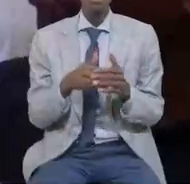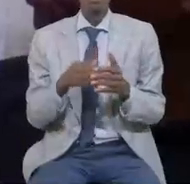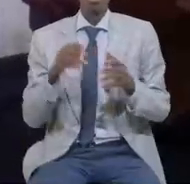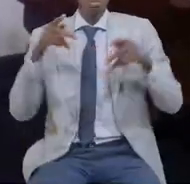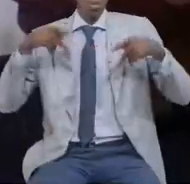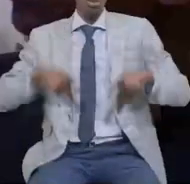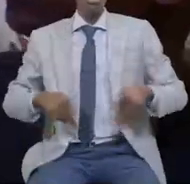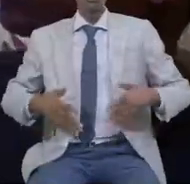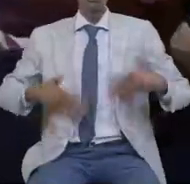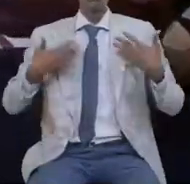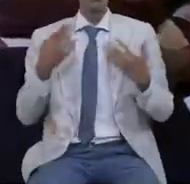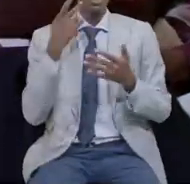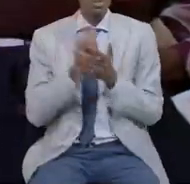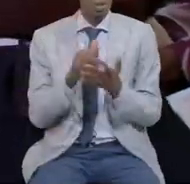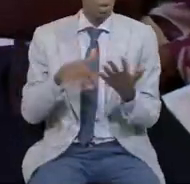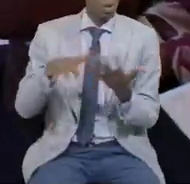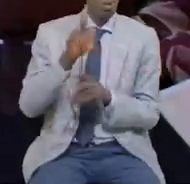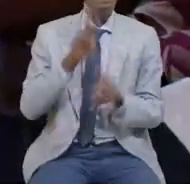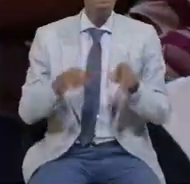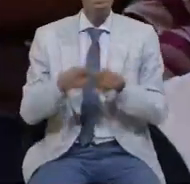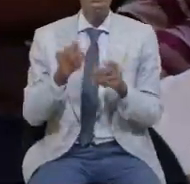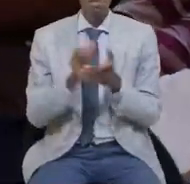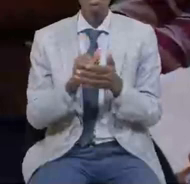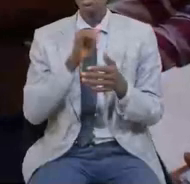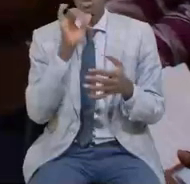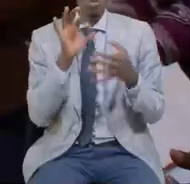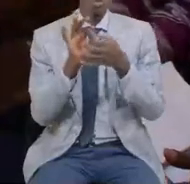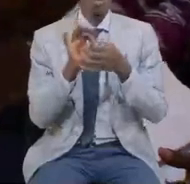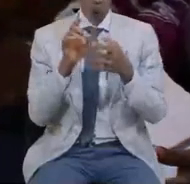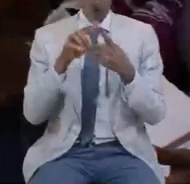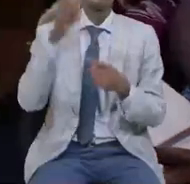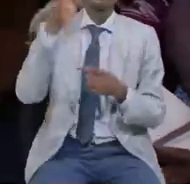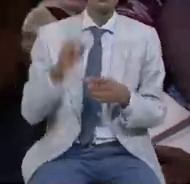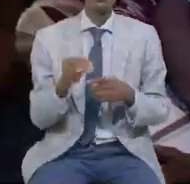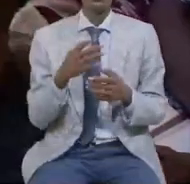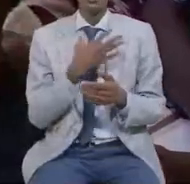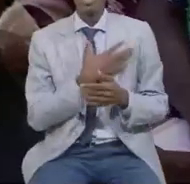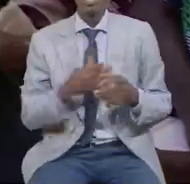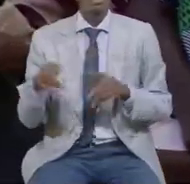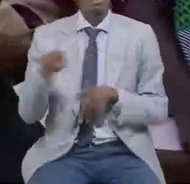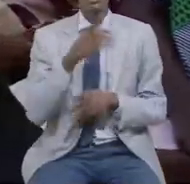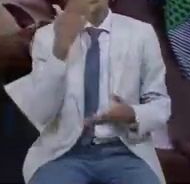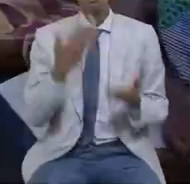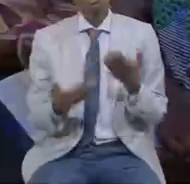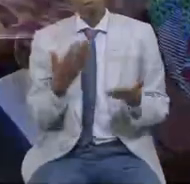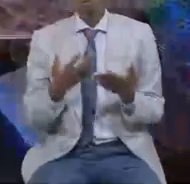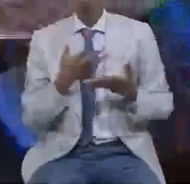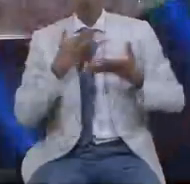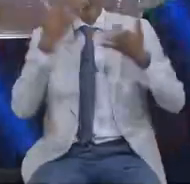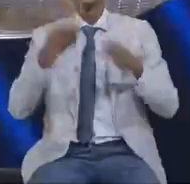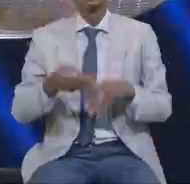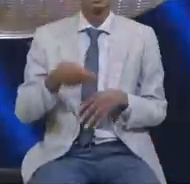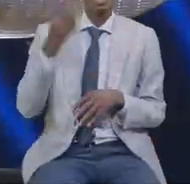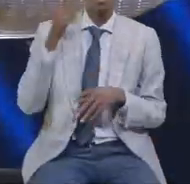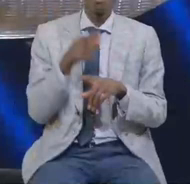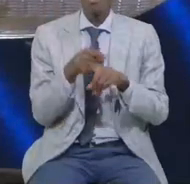personnelle. Ces gens-là ne sont pas à Dieu, ils ne croient pas en Dieu, et quoi qu'il crie fort, qu'ils croient en Dieu. Mais